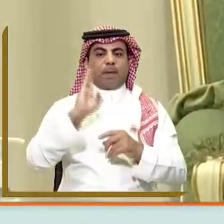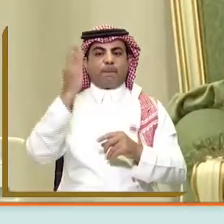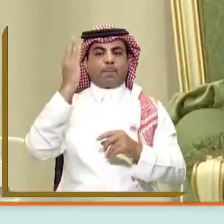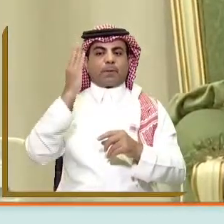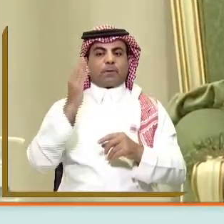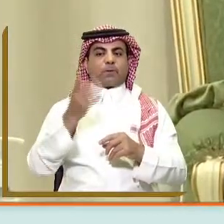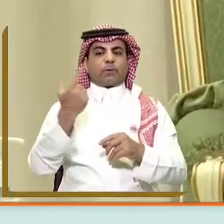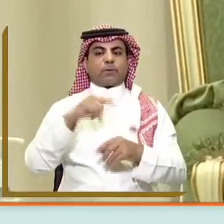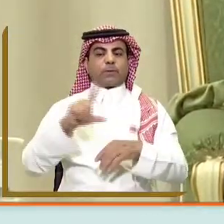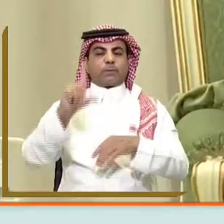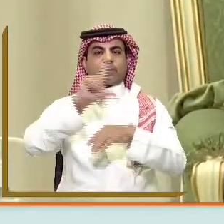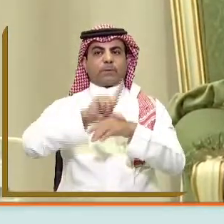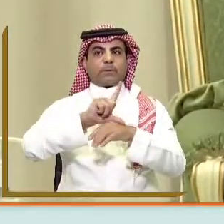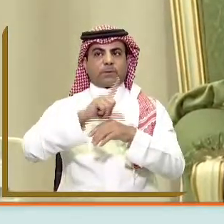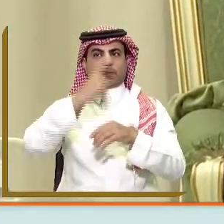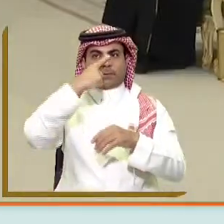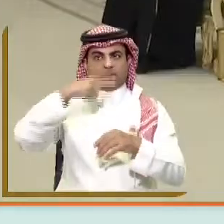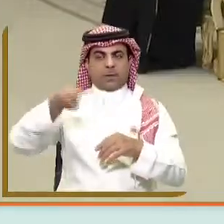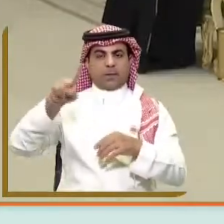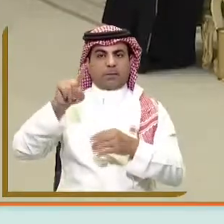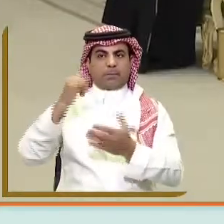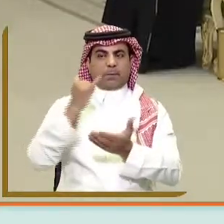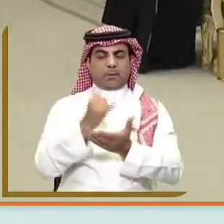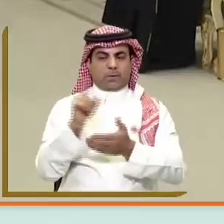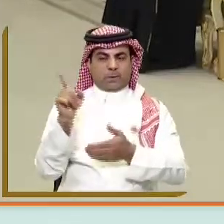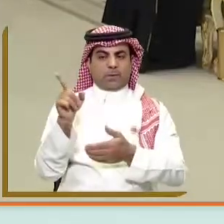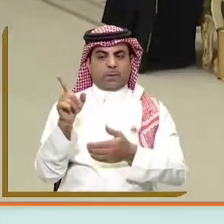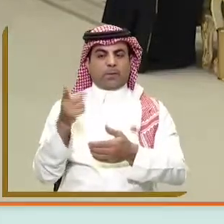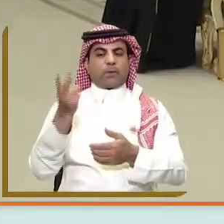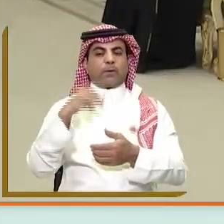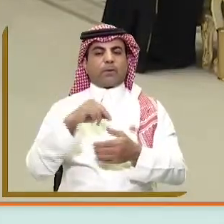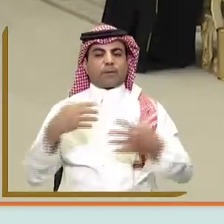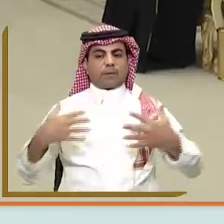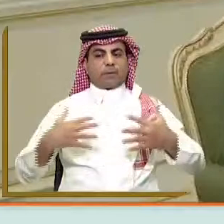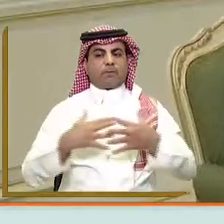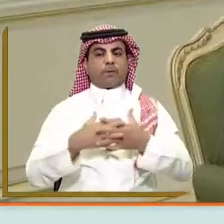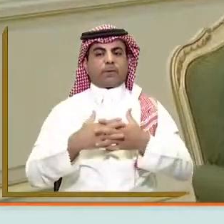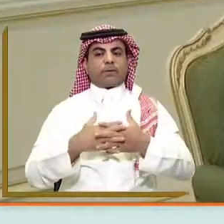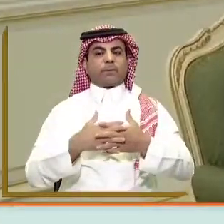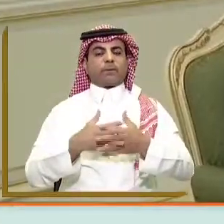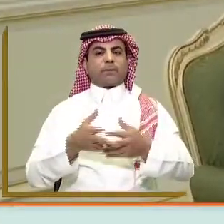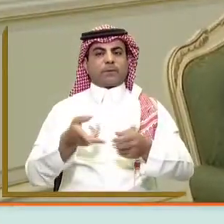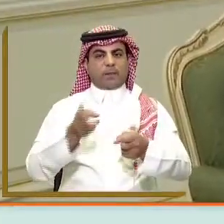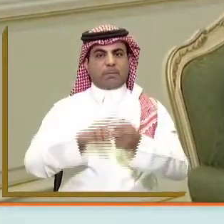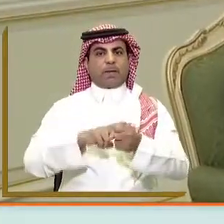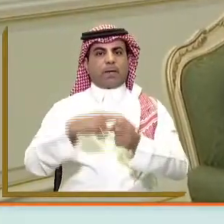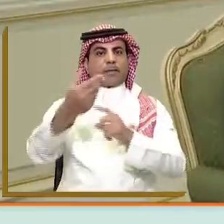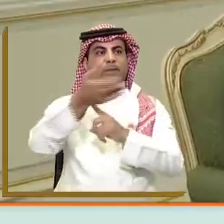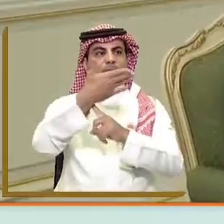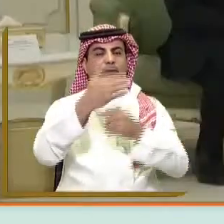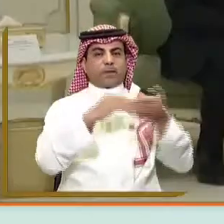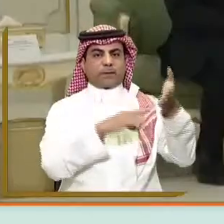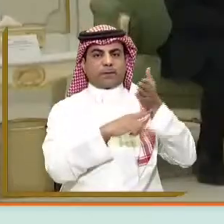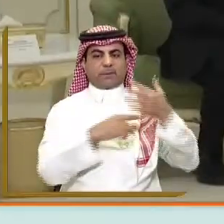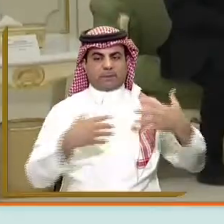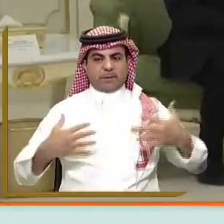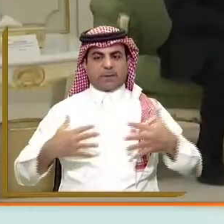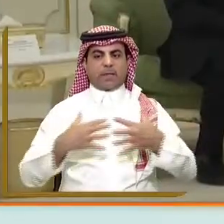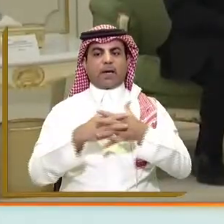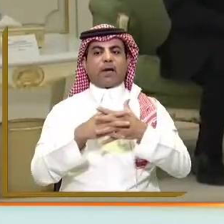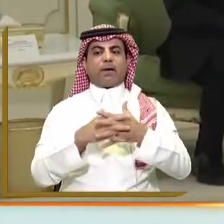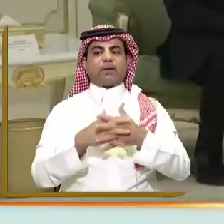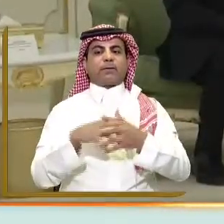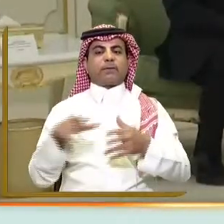ولي العهد ولدولة رئيس الوزراء وزير الدفاع في مملكة تايلاند، والاتفاق على إعادة العلاقات الدبلوماسية